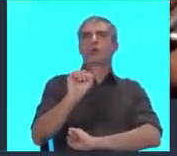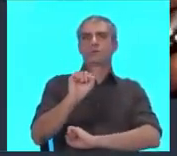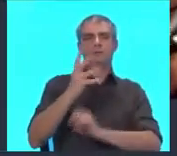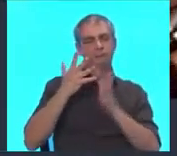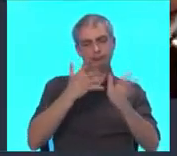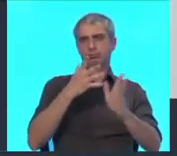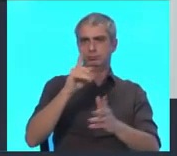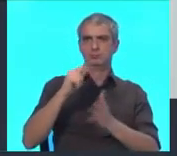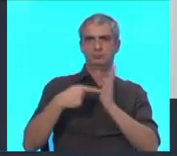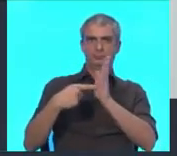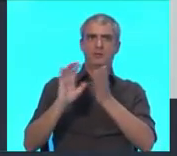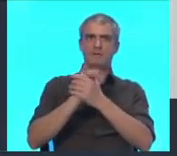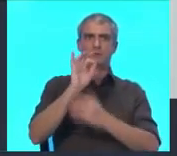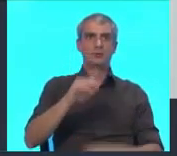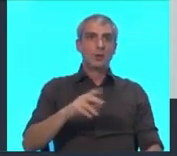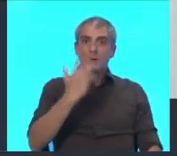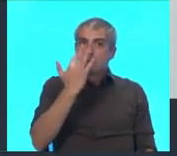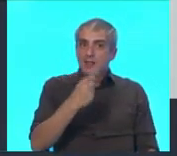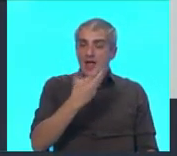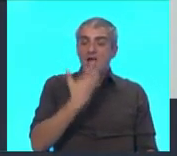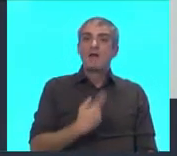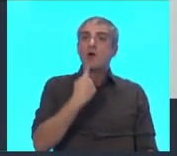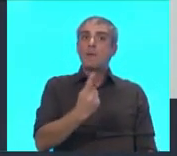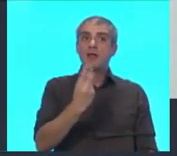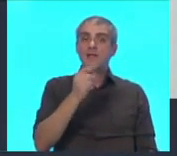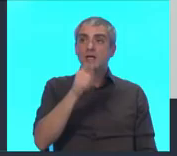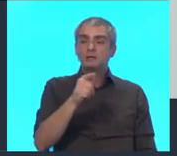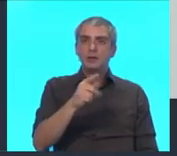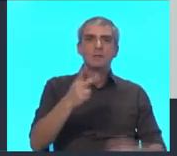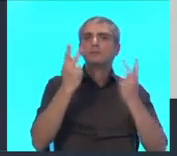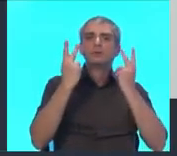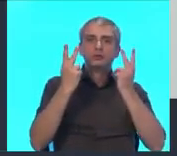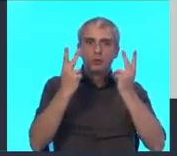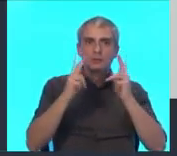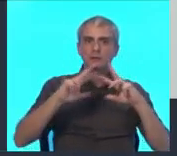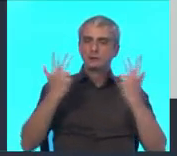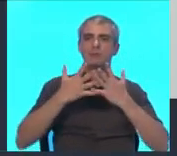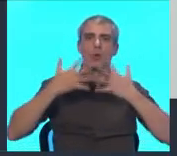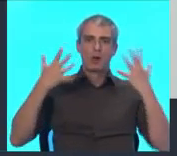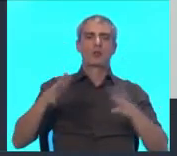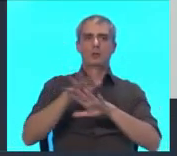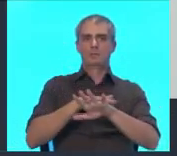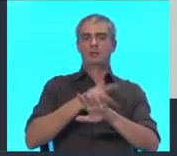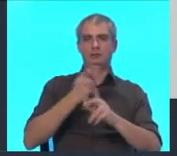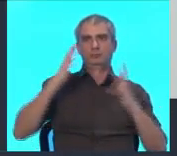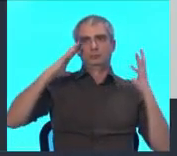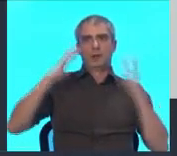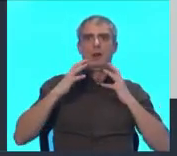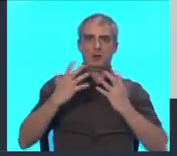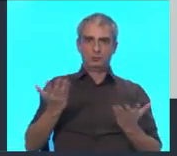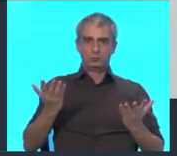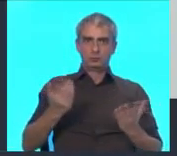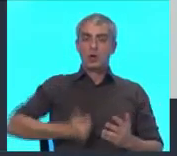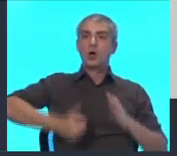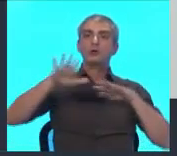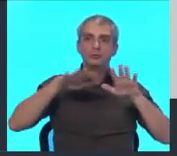שהציגו עמיתיו. כשרב קורא לקריאה כזאת, משמעותו שיש ציבור גדול שמרגיש את עצמו לחוץ. ראש הממשלה,